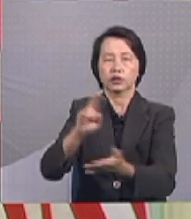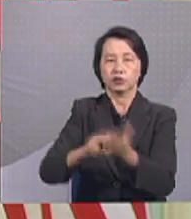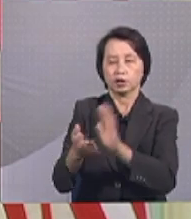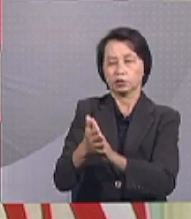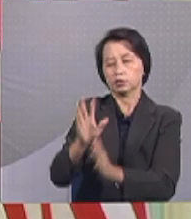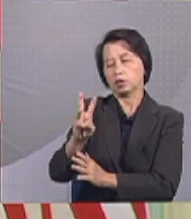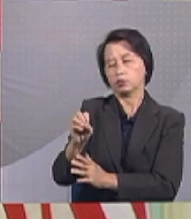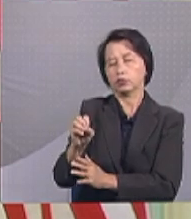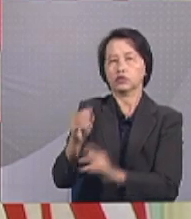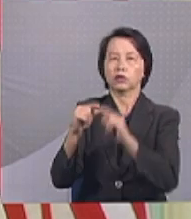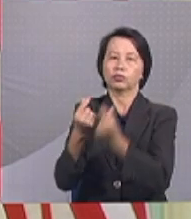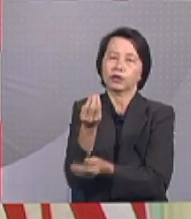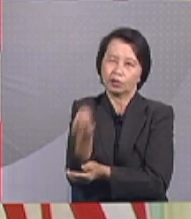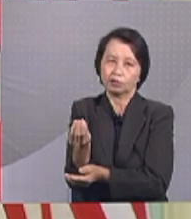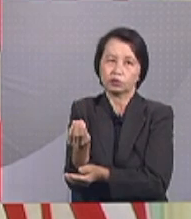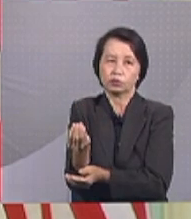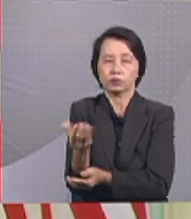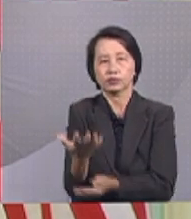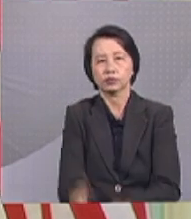yang besar.